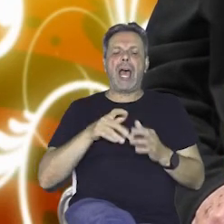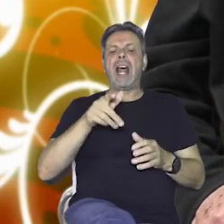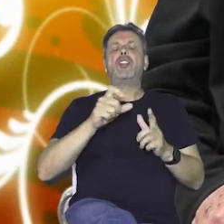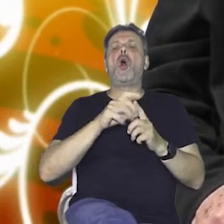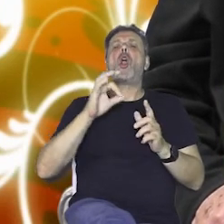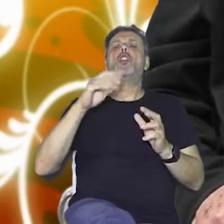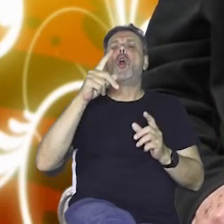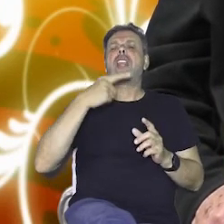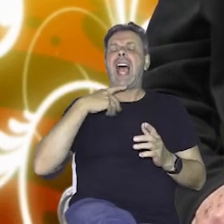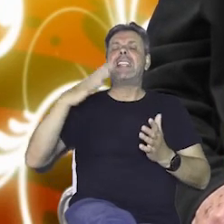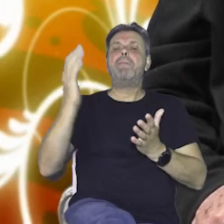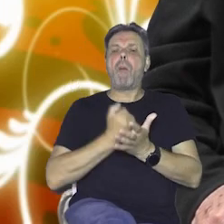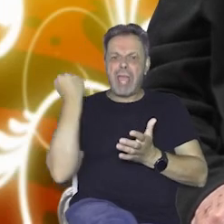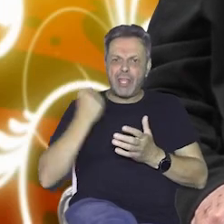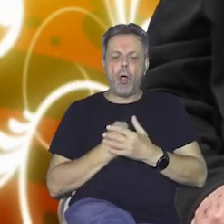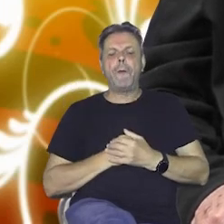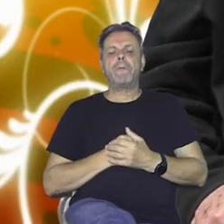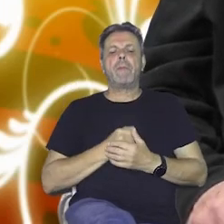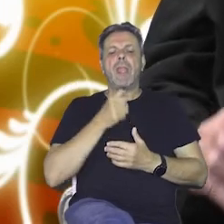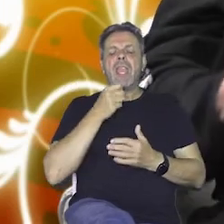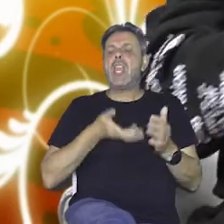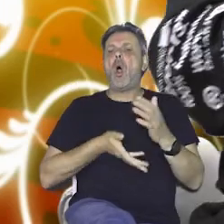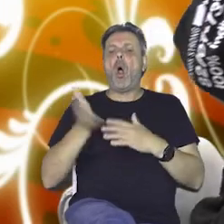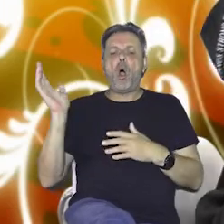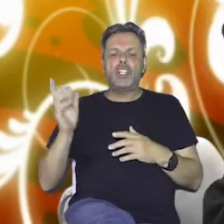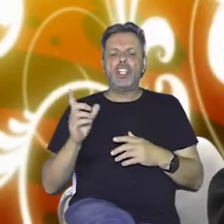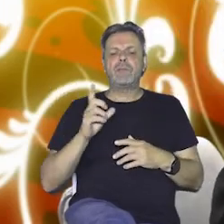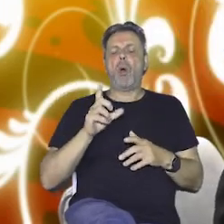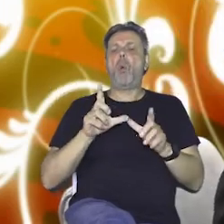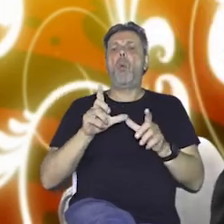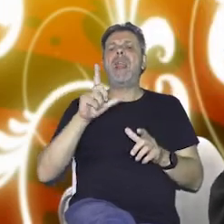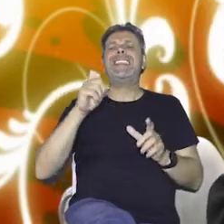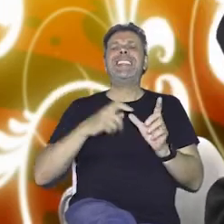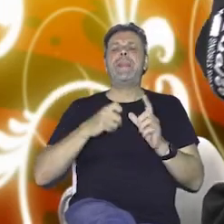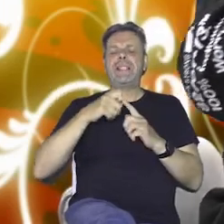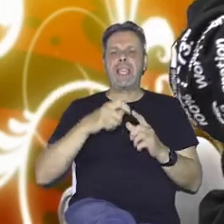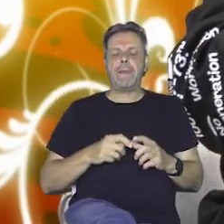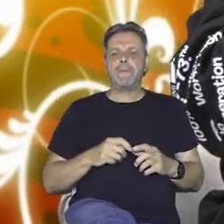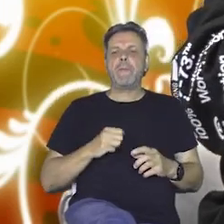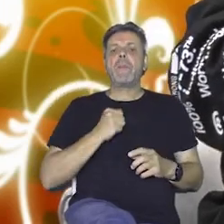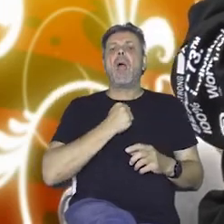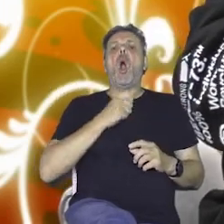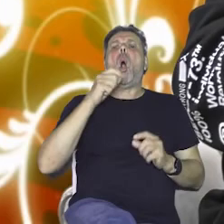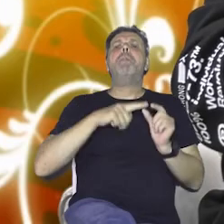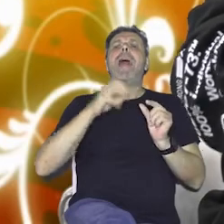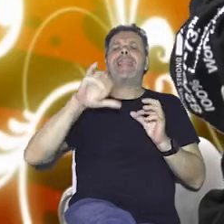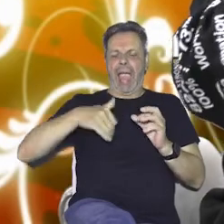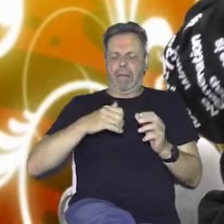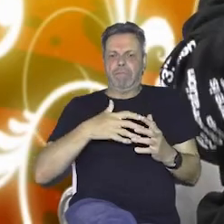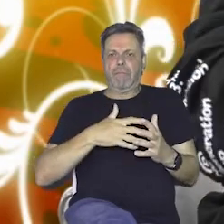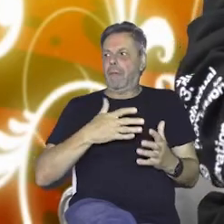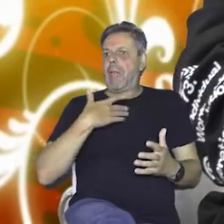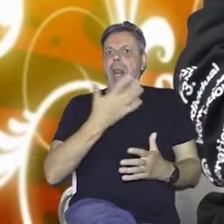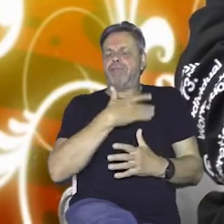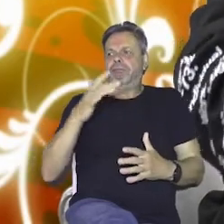sam pobjedio sa Tonijem. Tako je. I otišli smo u Lisinski. Dakle, Opatija mi je te godine bila jako sretna, posebno